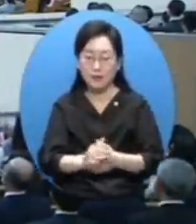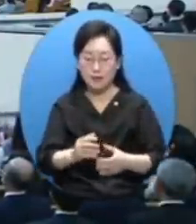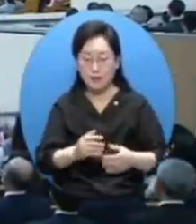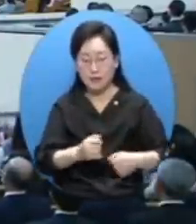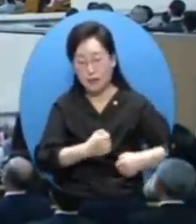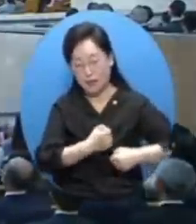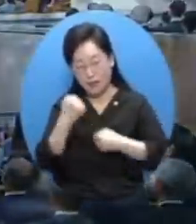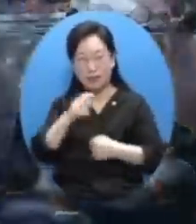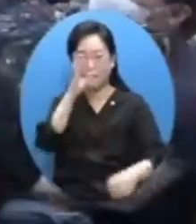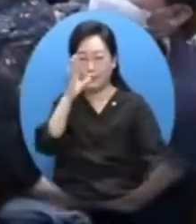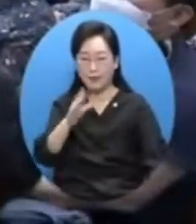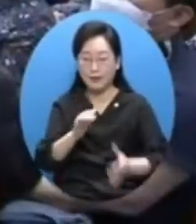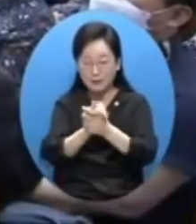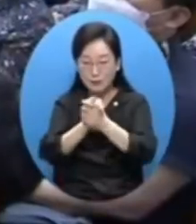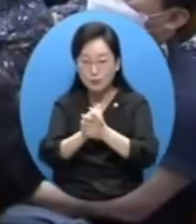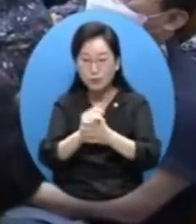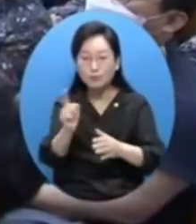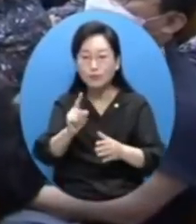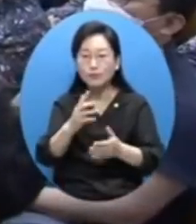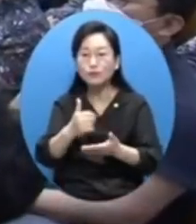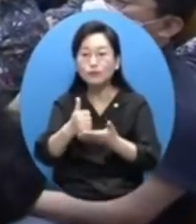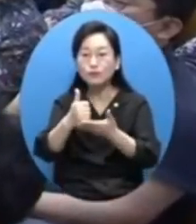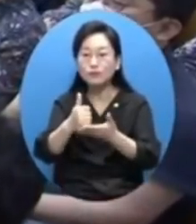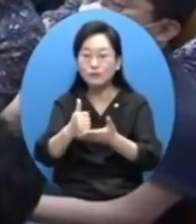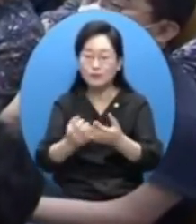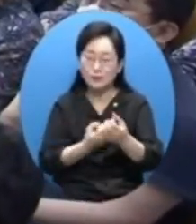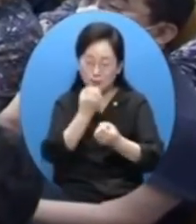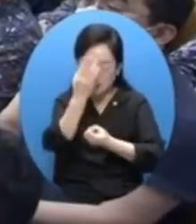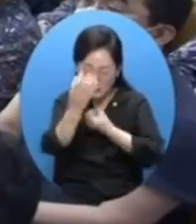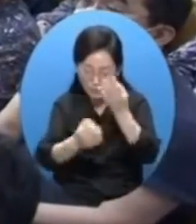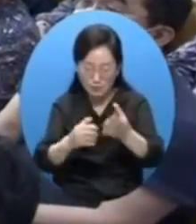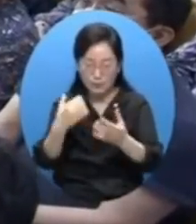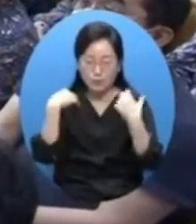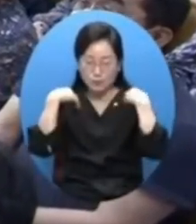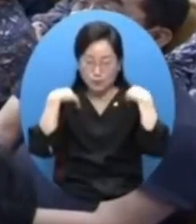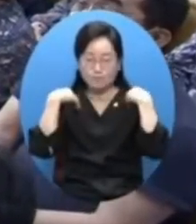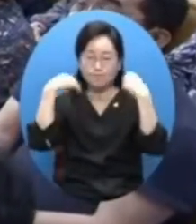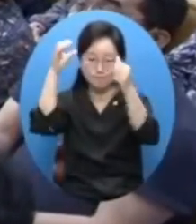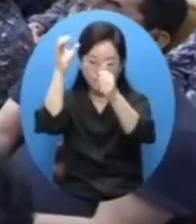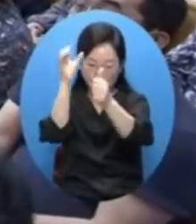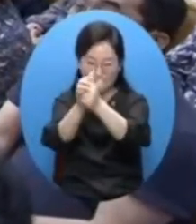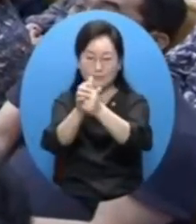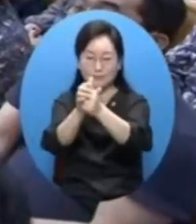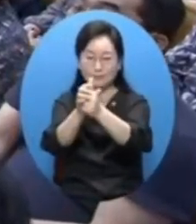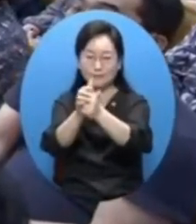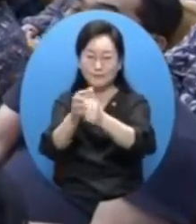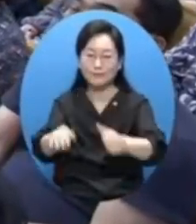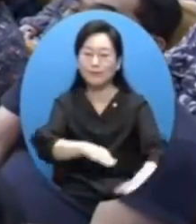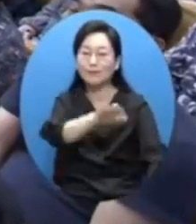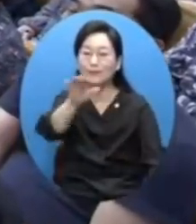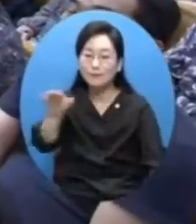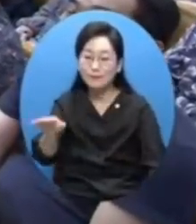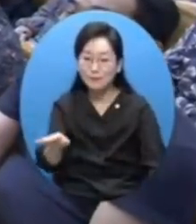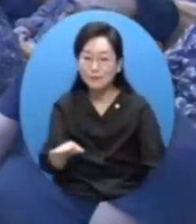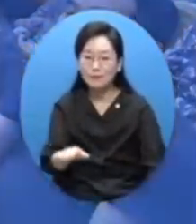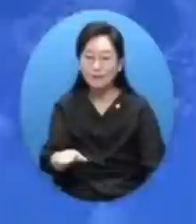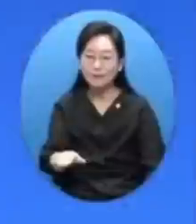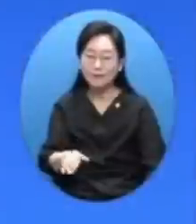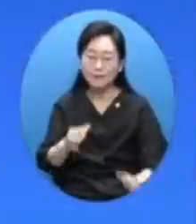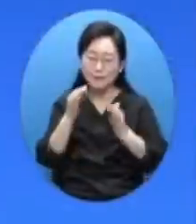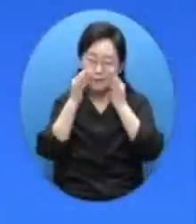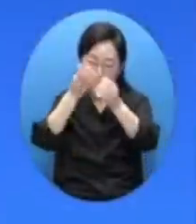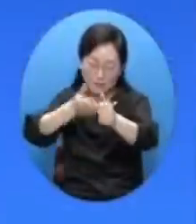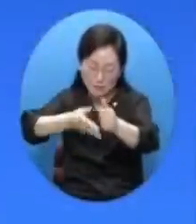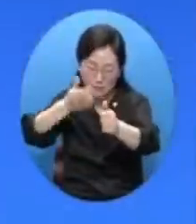기하려 하면 안 됩니다 기도는 주님께 나의 모든 것을 맡기는 우리의 간구인